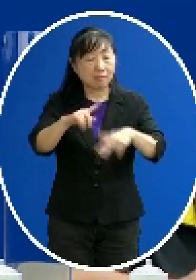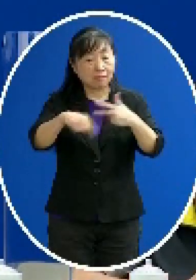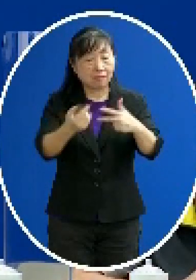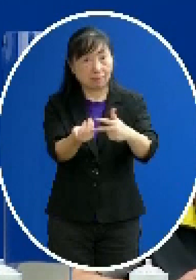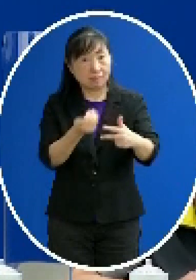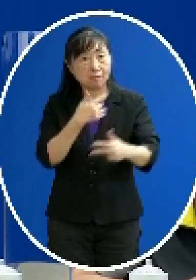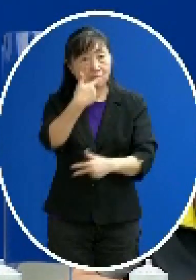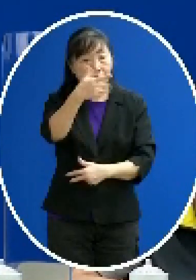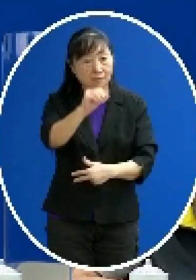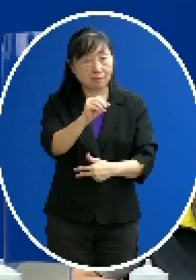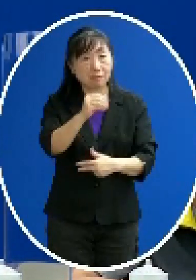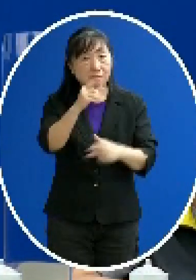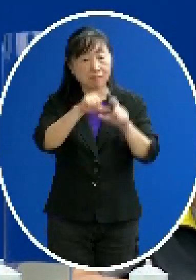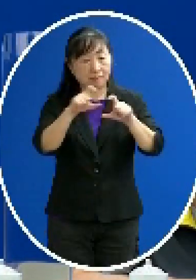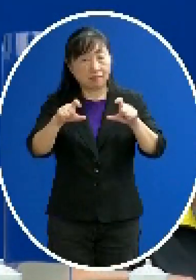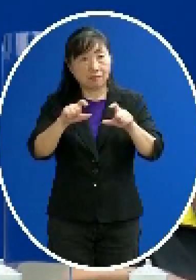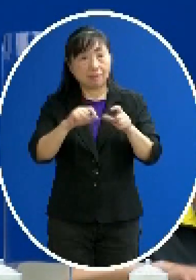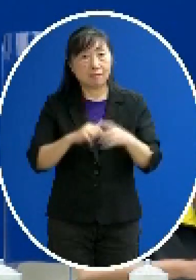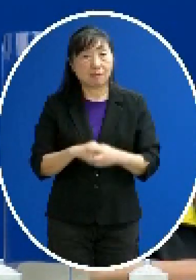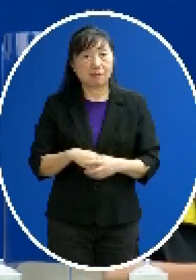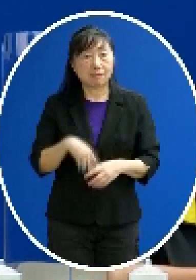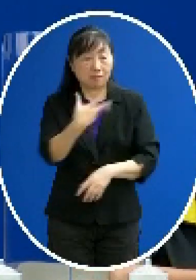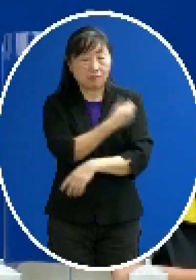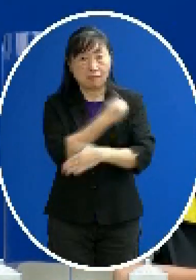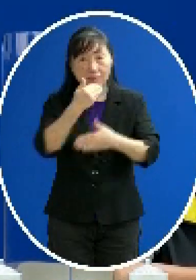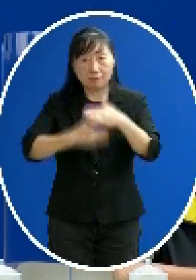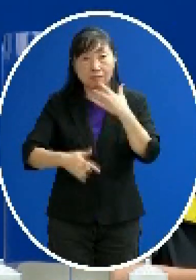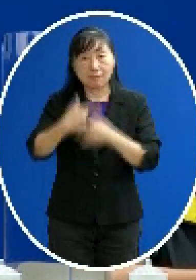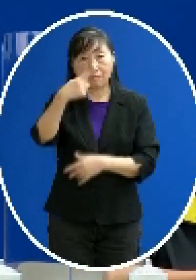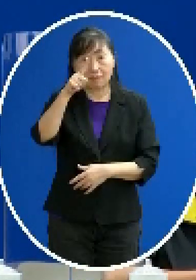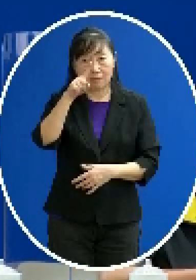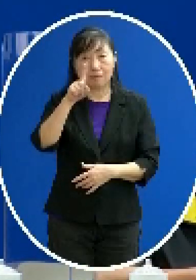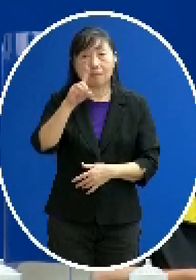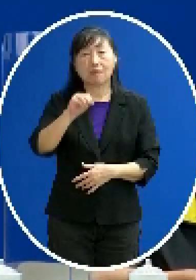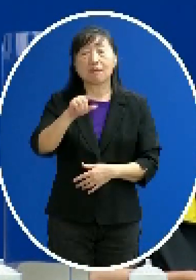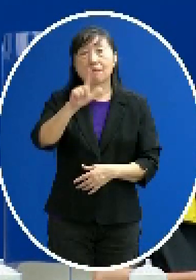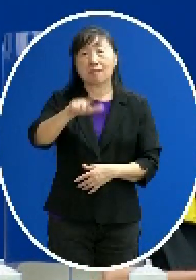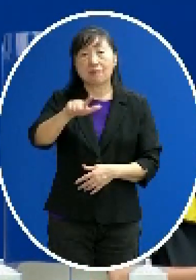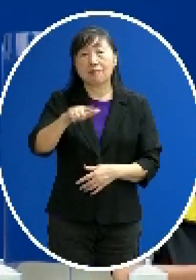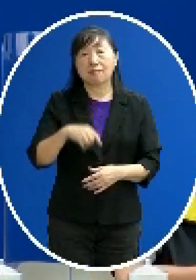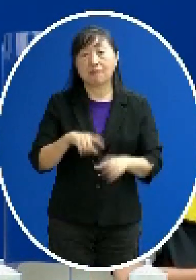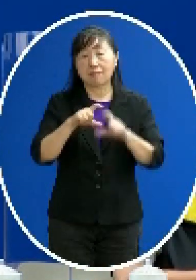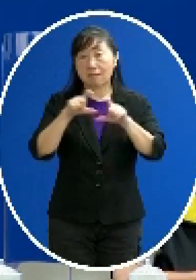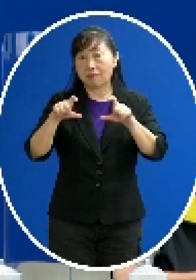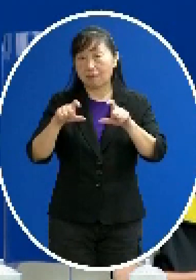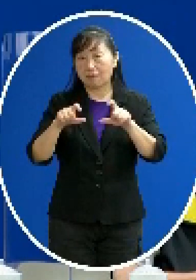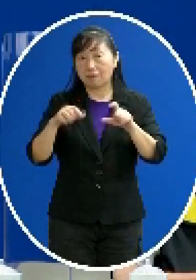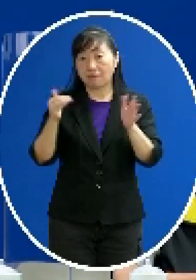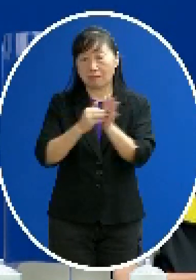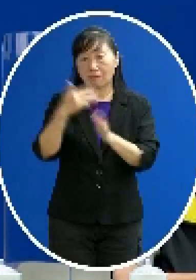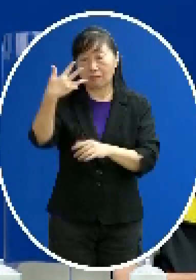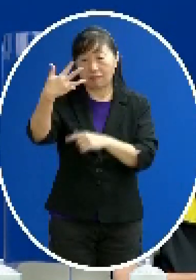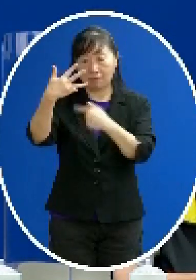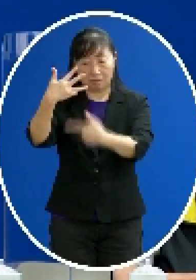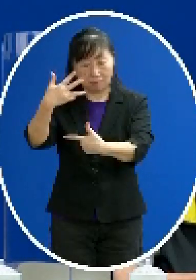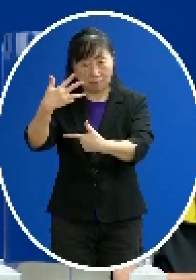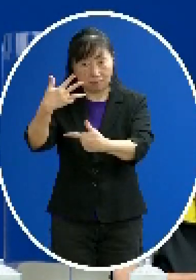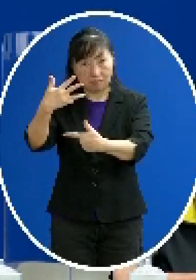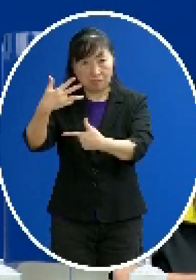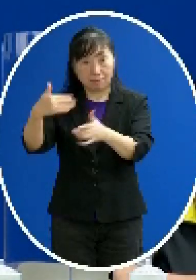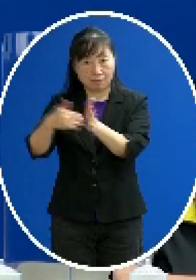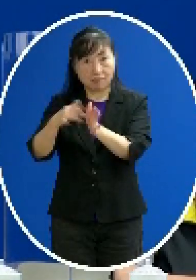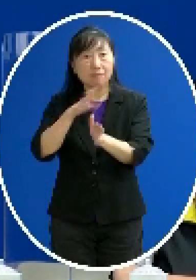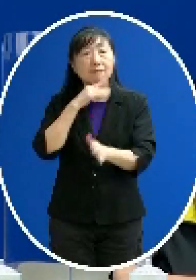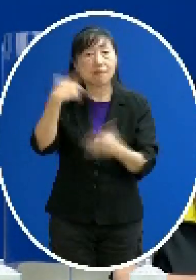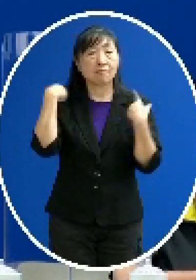有6万剂哦。那目前打到剩下是16000剂，还有到8月6号借效的本来